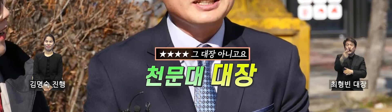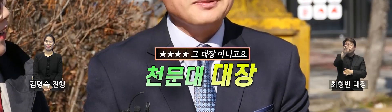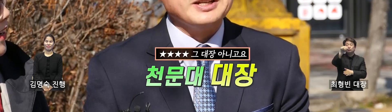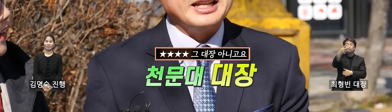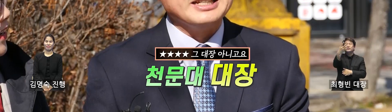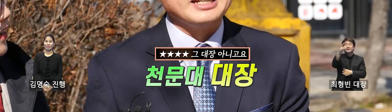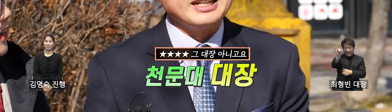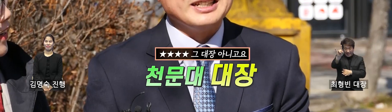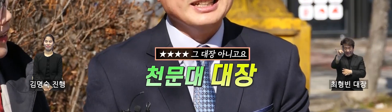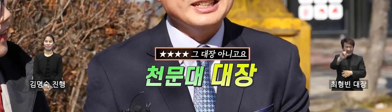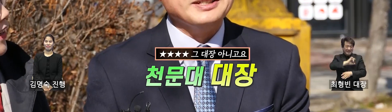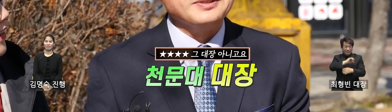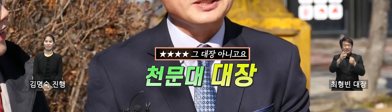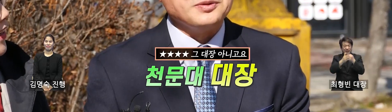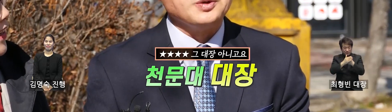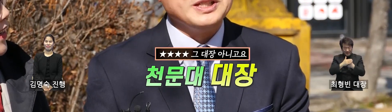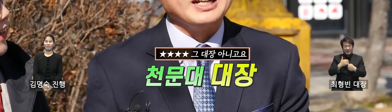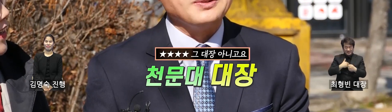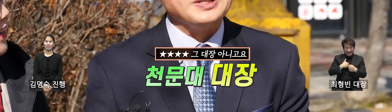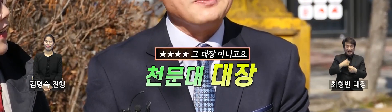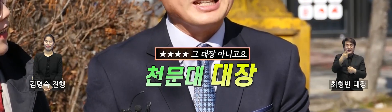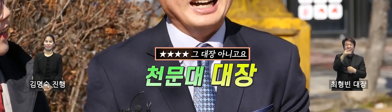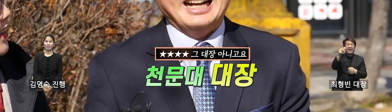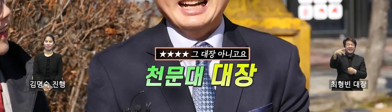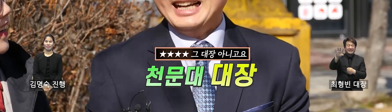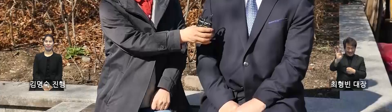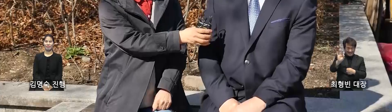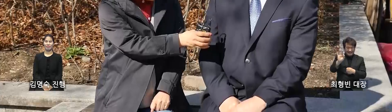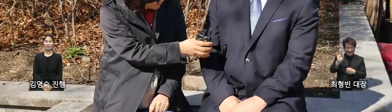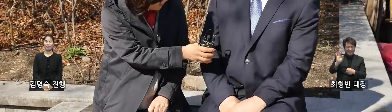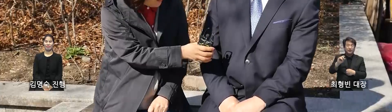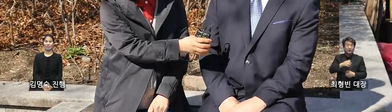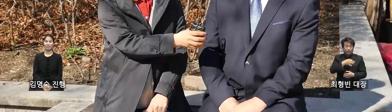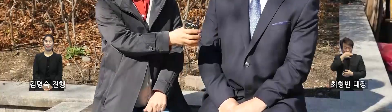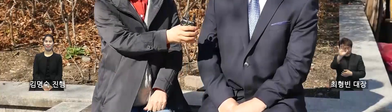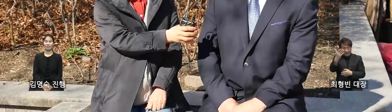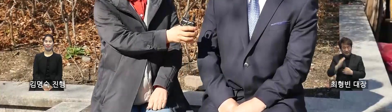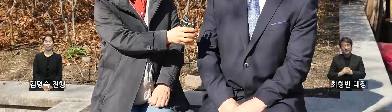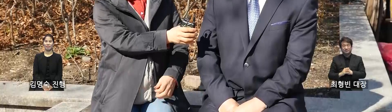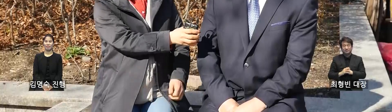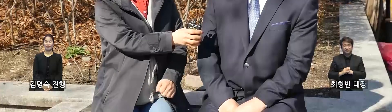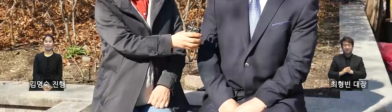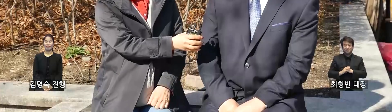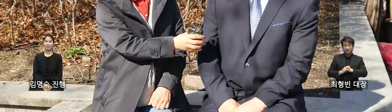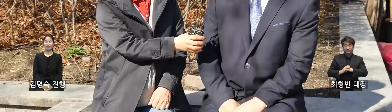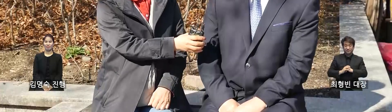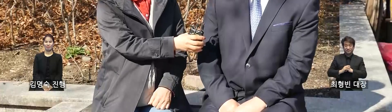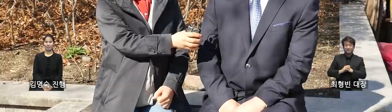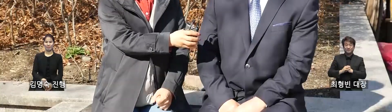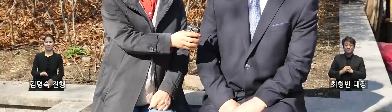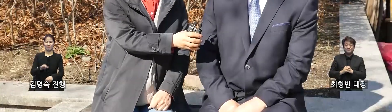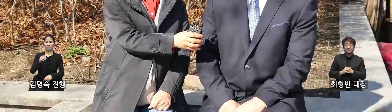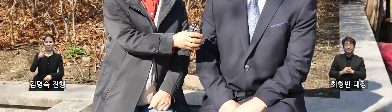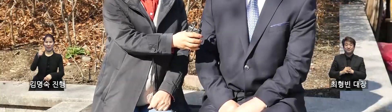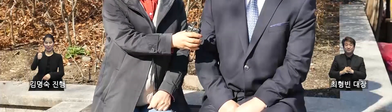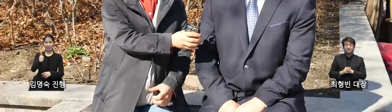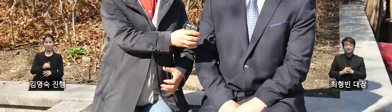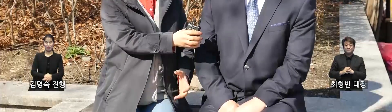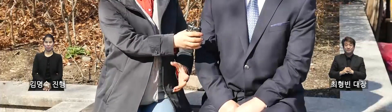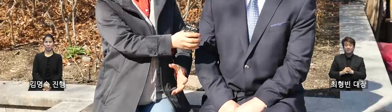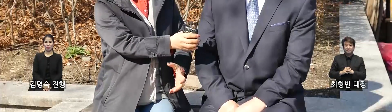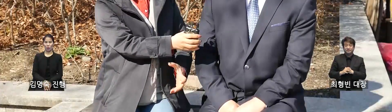명칭 때문에 대장 이란 이름으로 이런 호칭을 갖고 있습니다 4 어우 대정리 에 올 이렇게